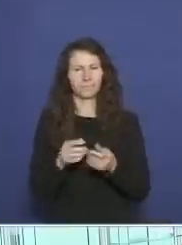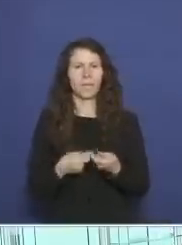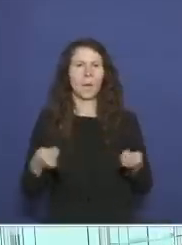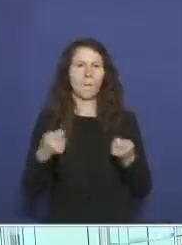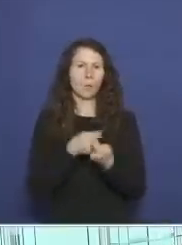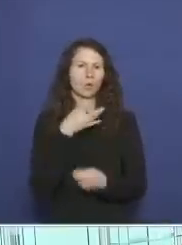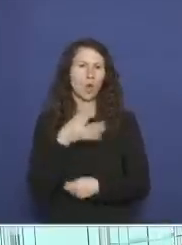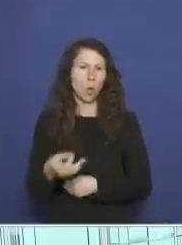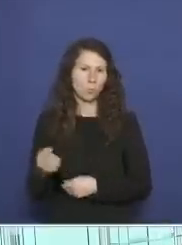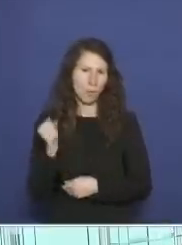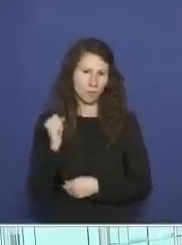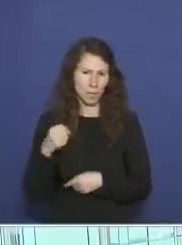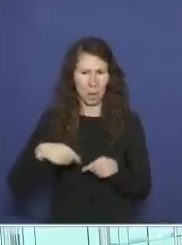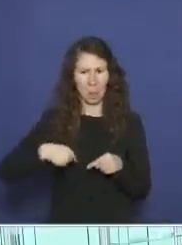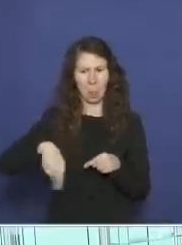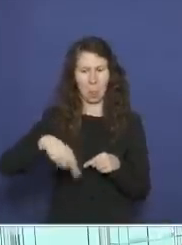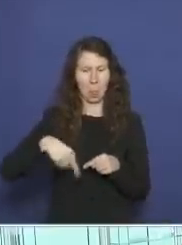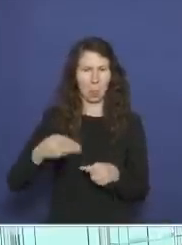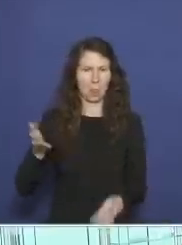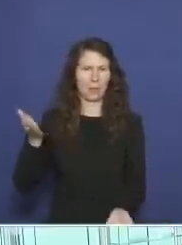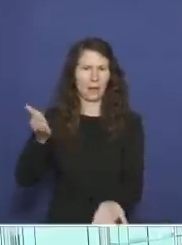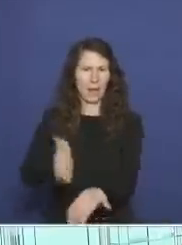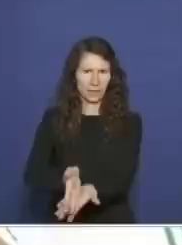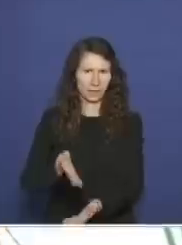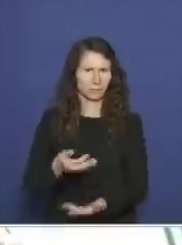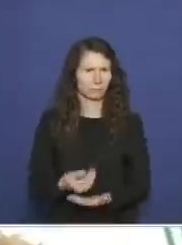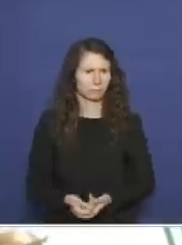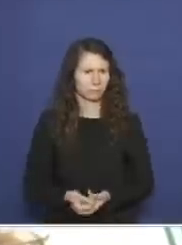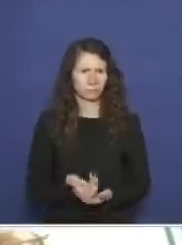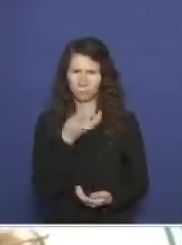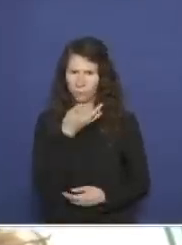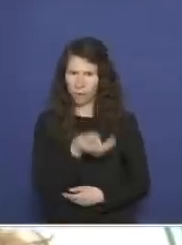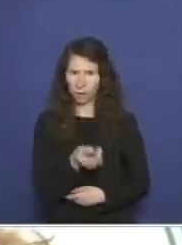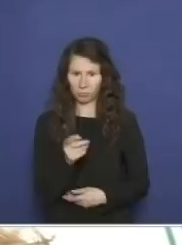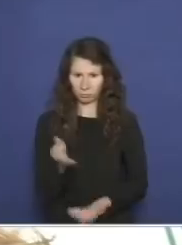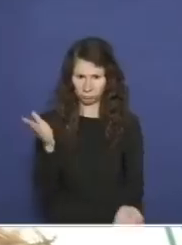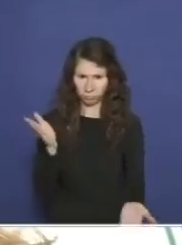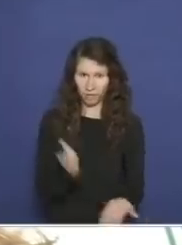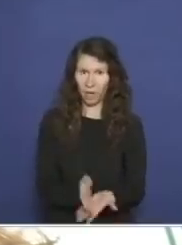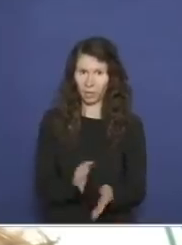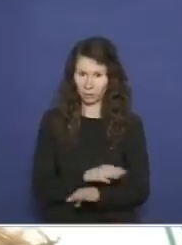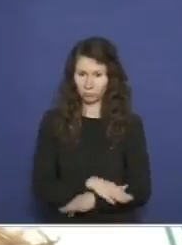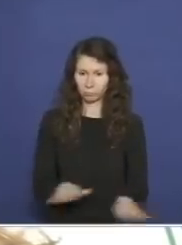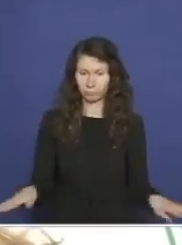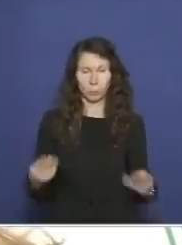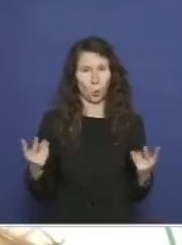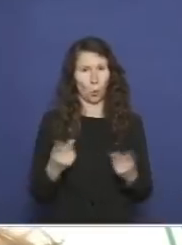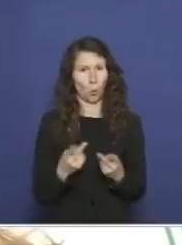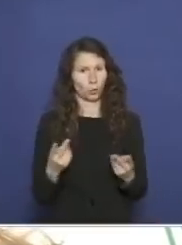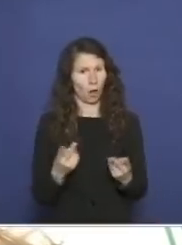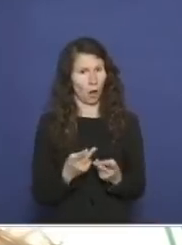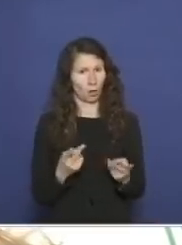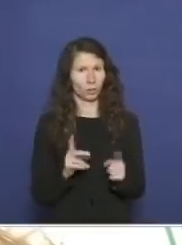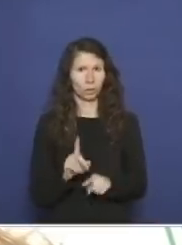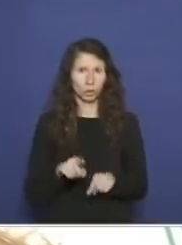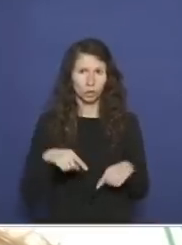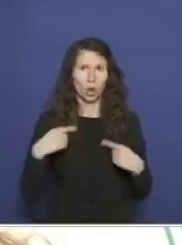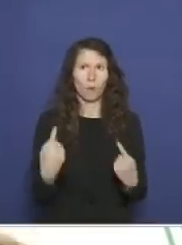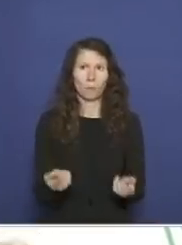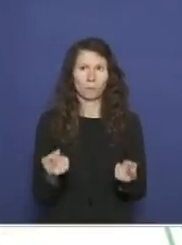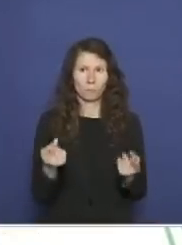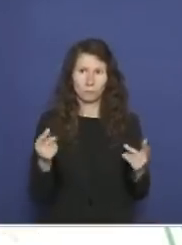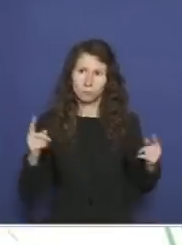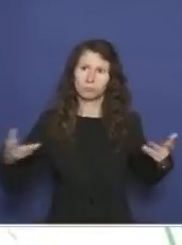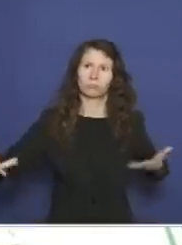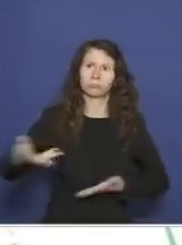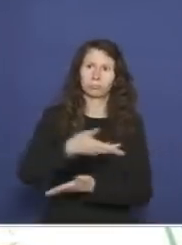jetzt demnächst aus. Und da ist die Frage, war es dann das damit? Wird darüber nochmal irgendwann final entschieden? Oder warum behält man die nicht